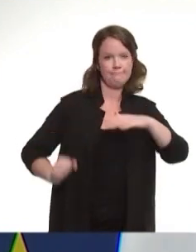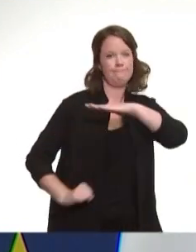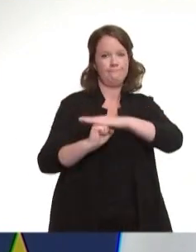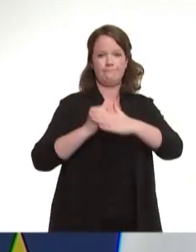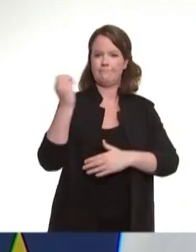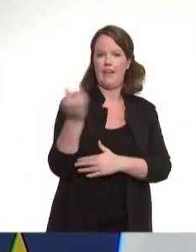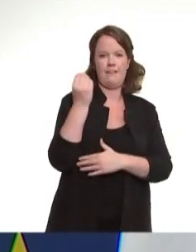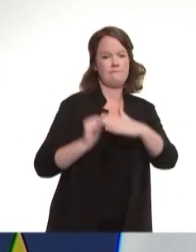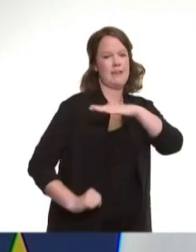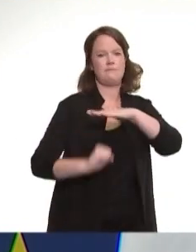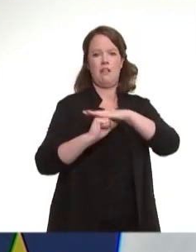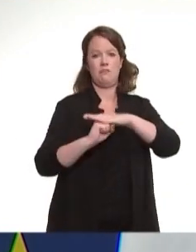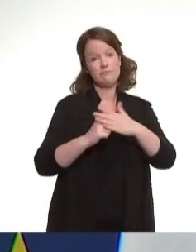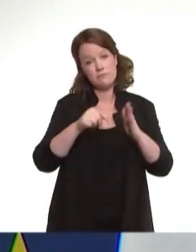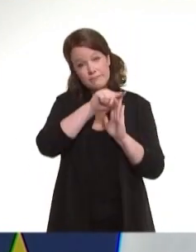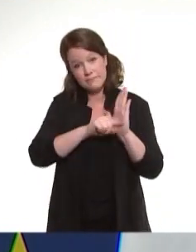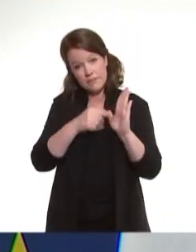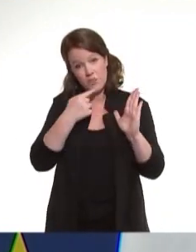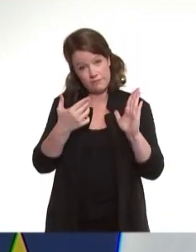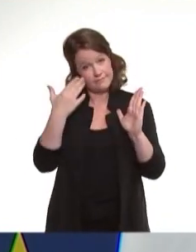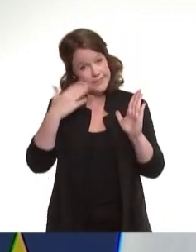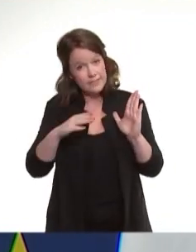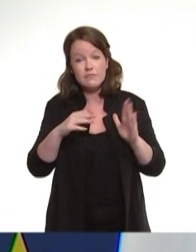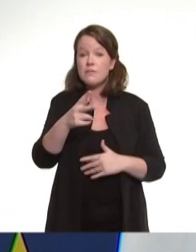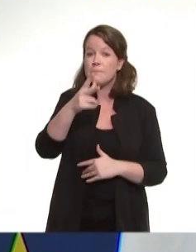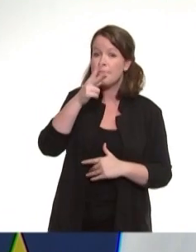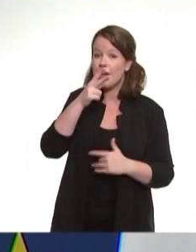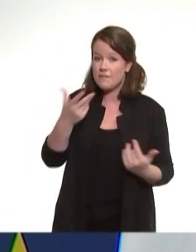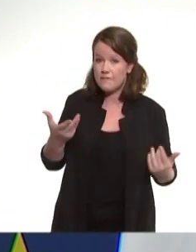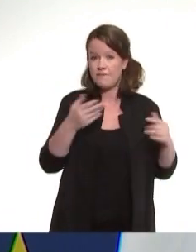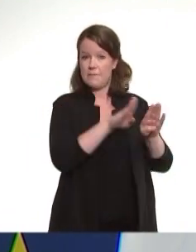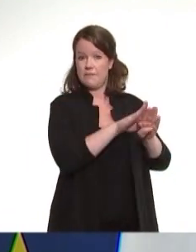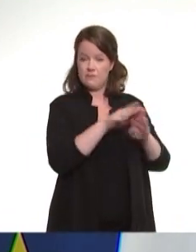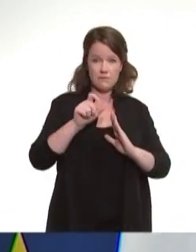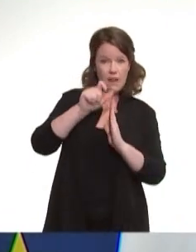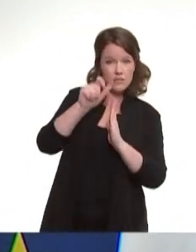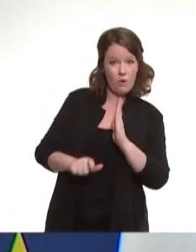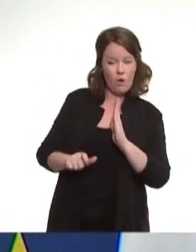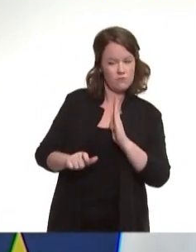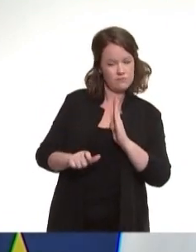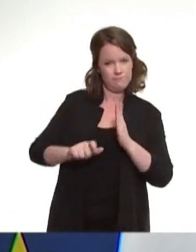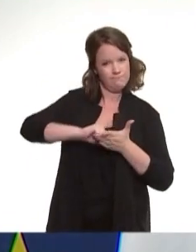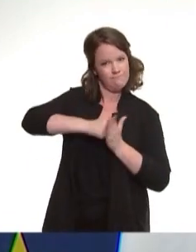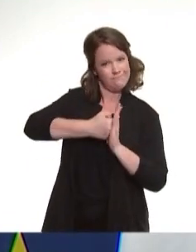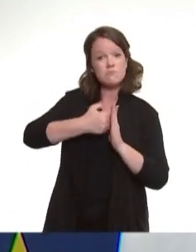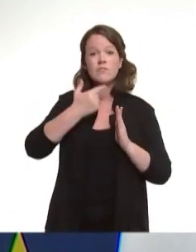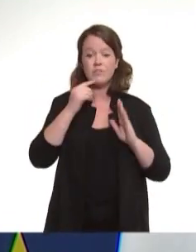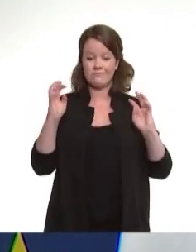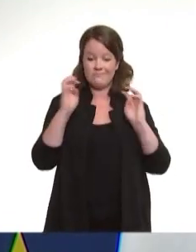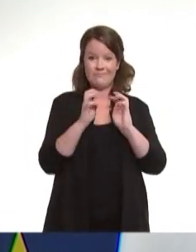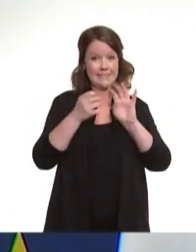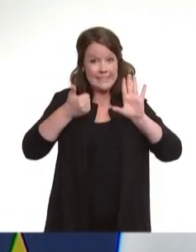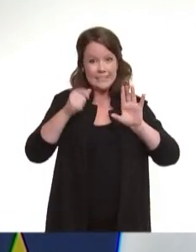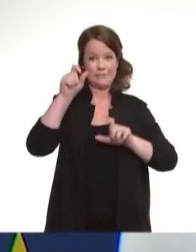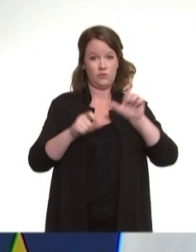totale des barres un protocole renforcé dans les restaurants par exemple on ne peut pas être plus de six personnes sur une même table